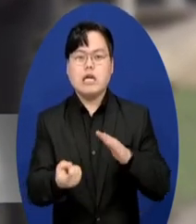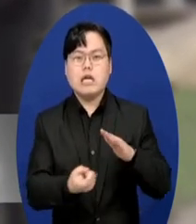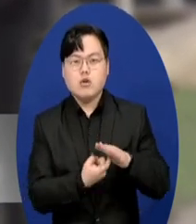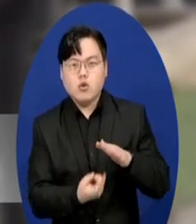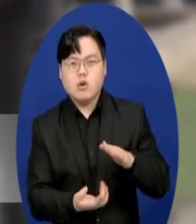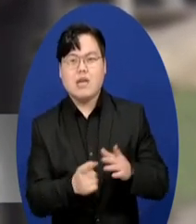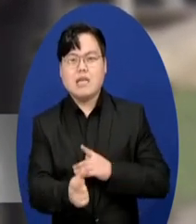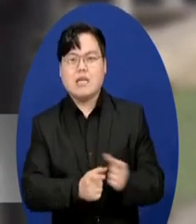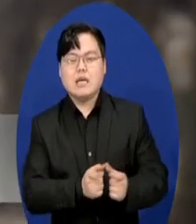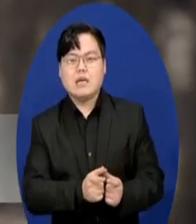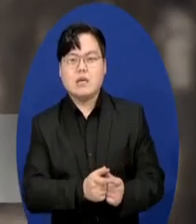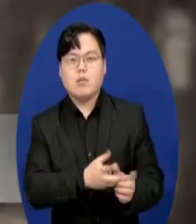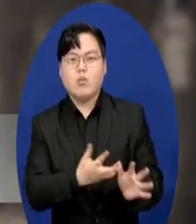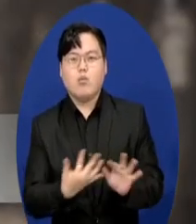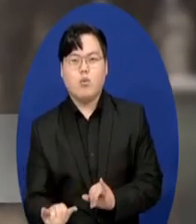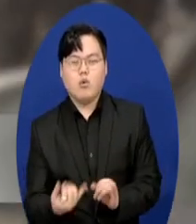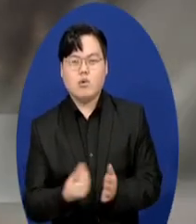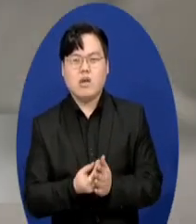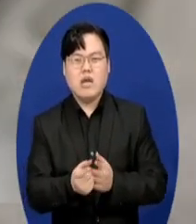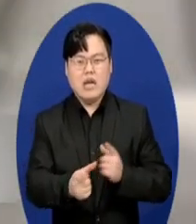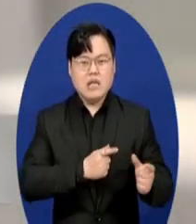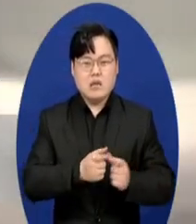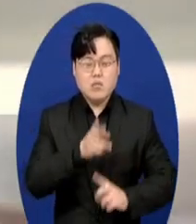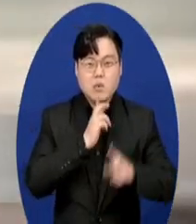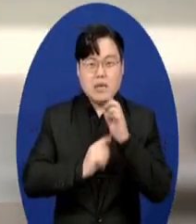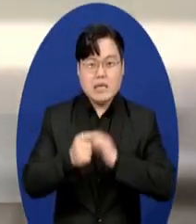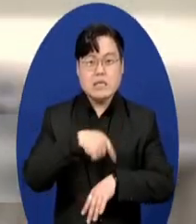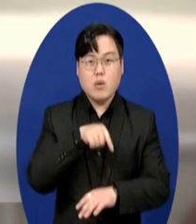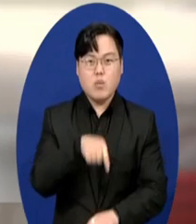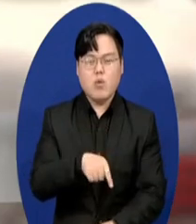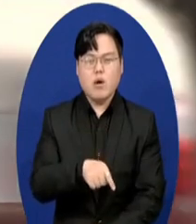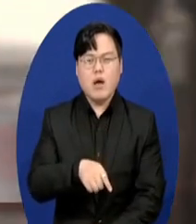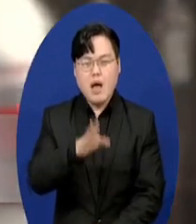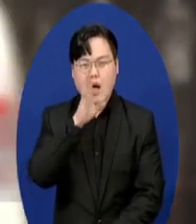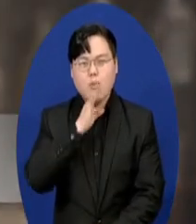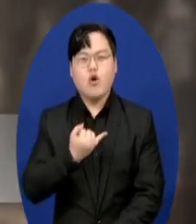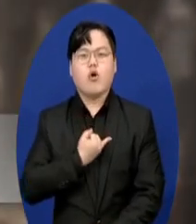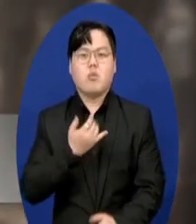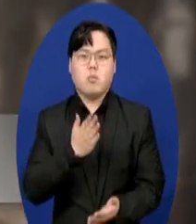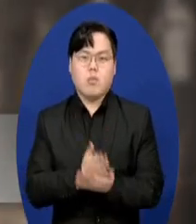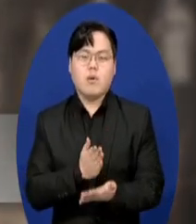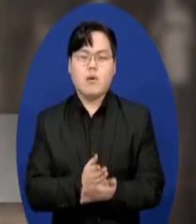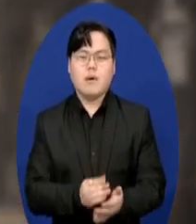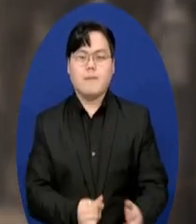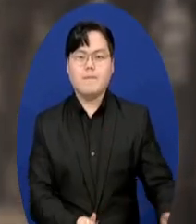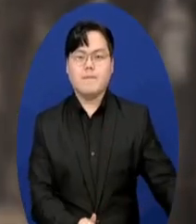засгийн бодлогыг гажуудуулах, ялангуяа эдийн засгийн гүн хямралтай энэ цаг үед хамгийн их хор хохиролтой юм.